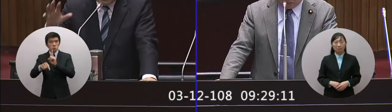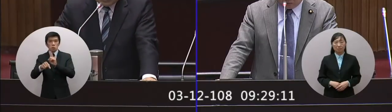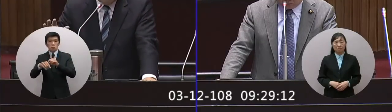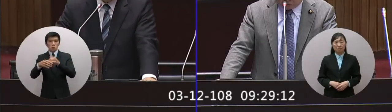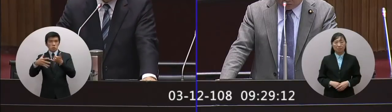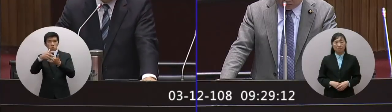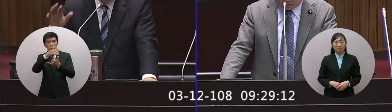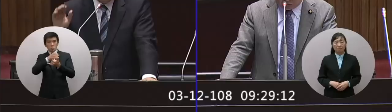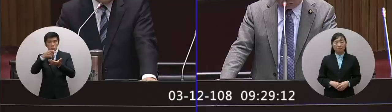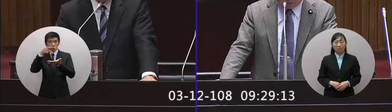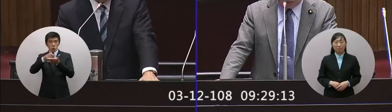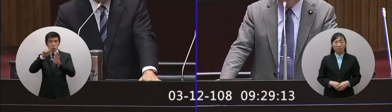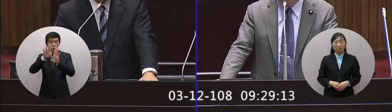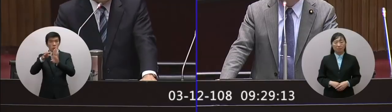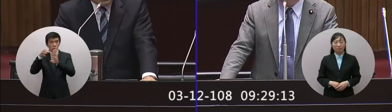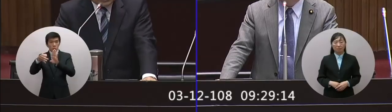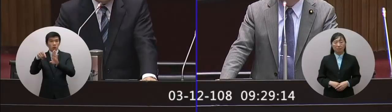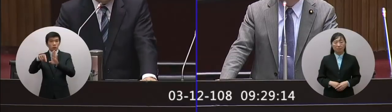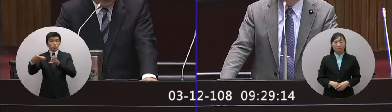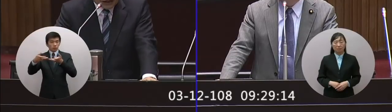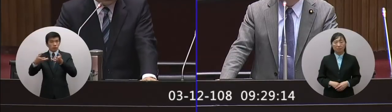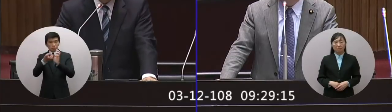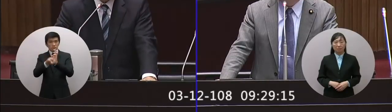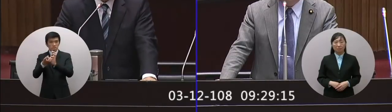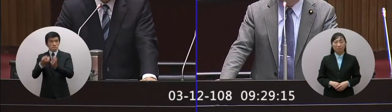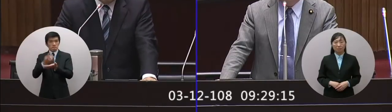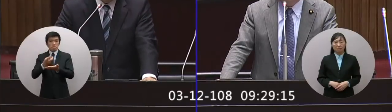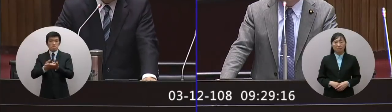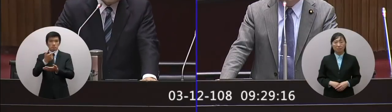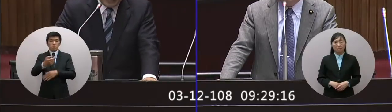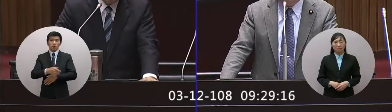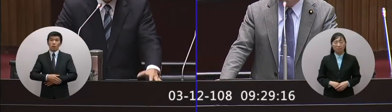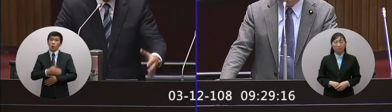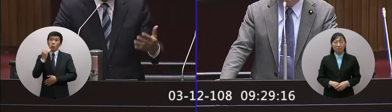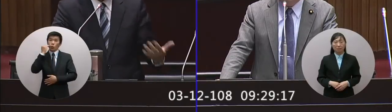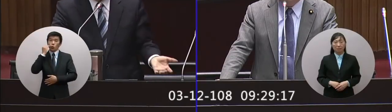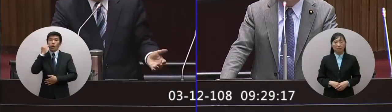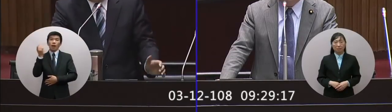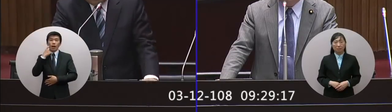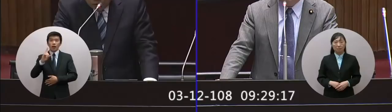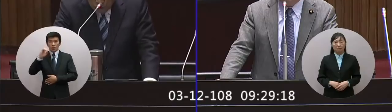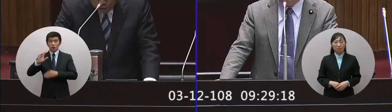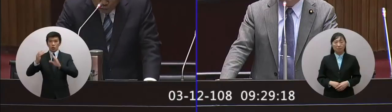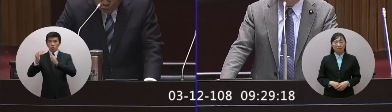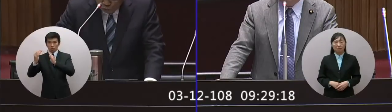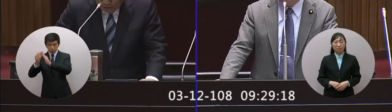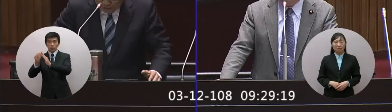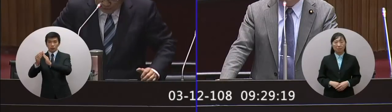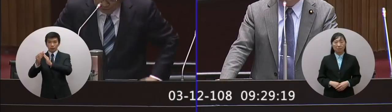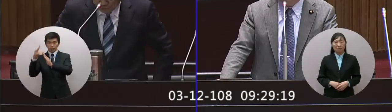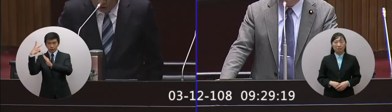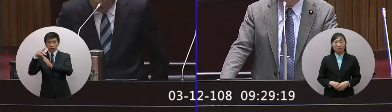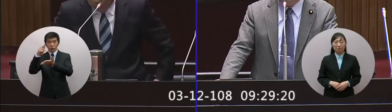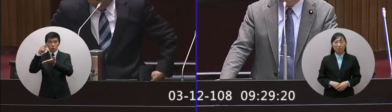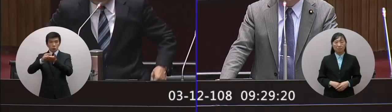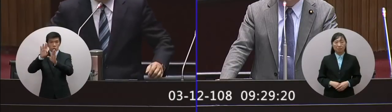税这一方面要求更行严格，如果有国家在这一方面用租税